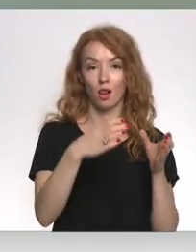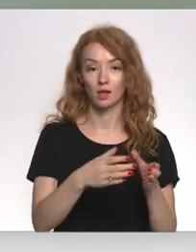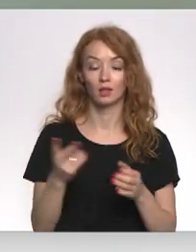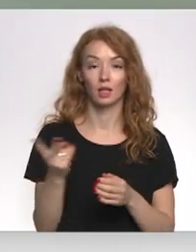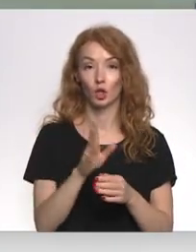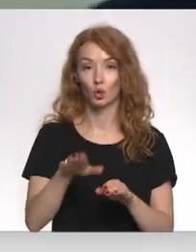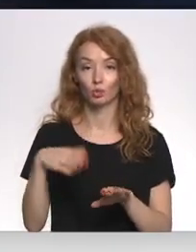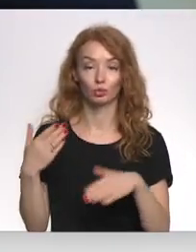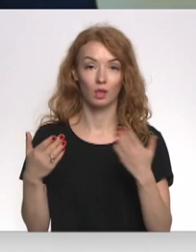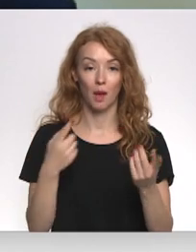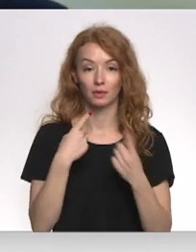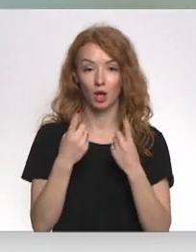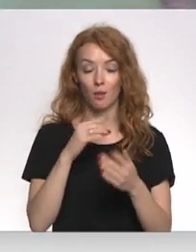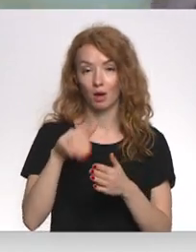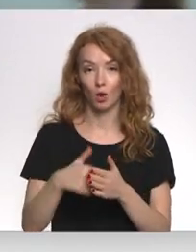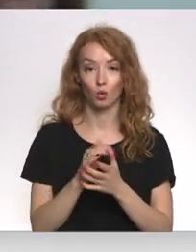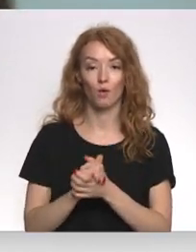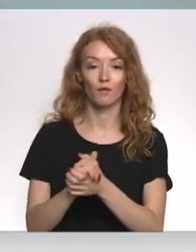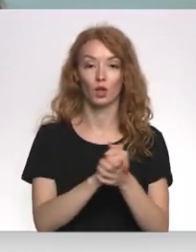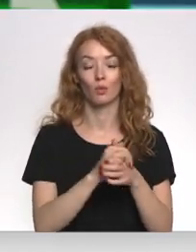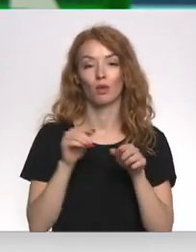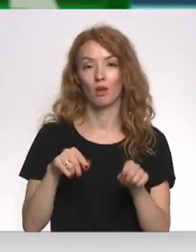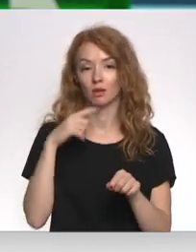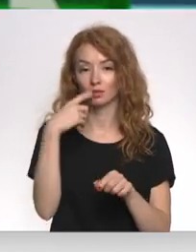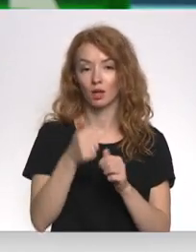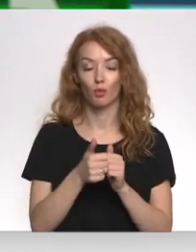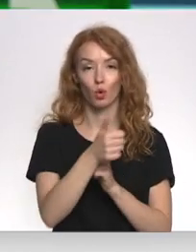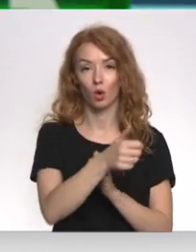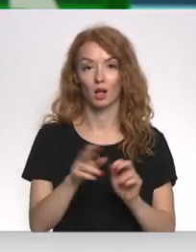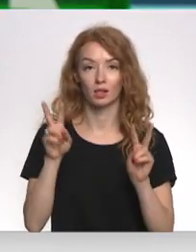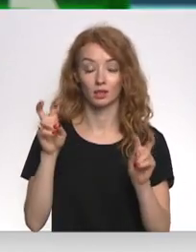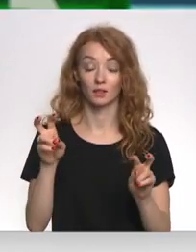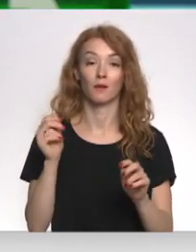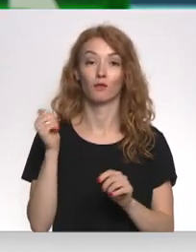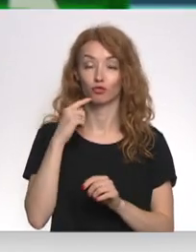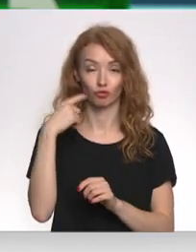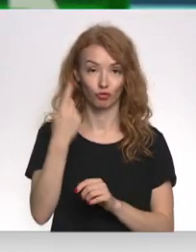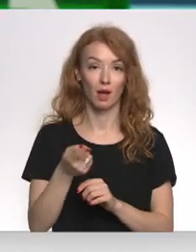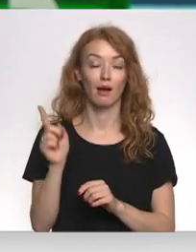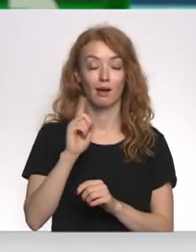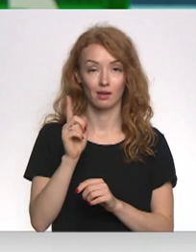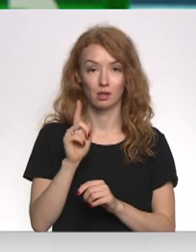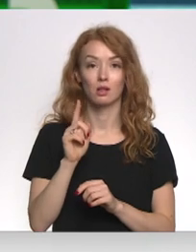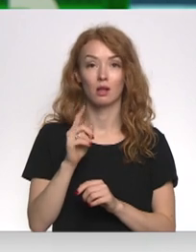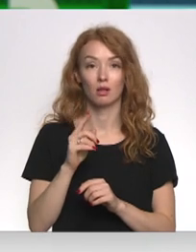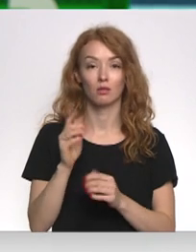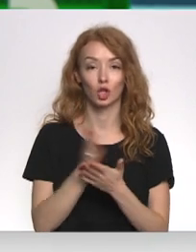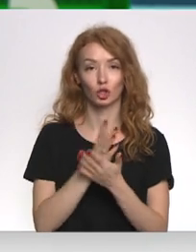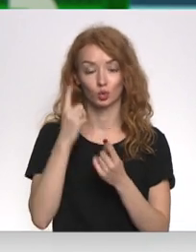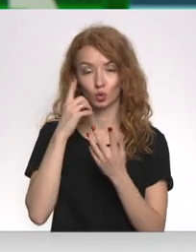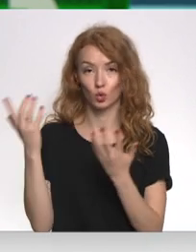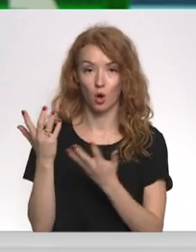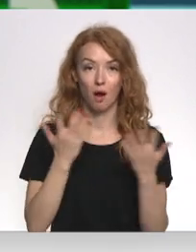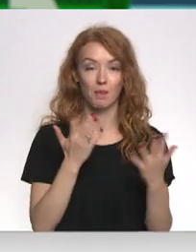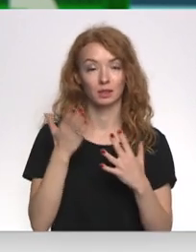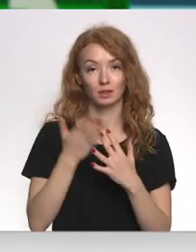divpusējām sarunām ar Jauno vienotību uzsver progresīvie. Ideoloģiskas domstarpības ir, īpašo Nacionālo apvienību mēs esam ļoti būtiski